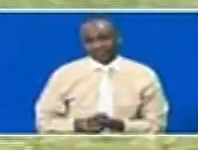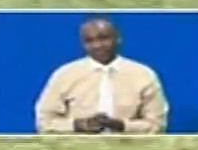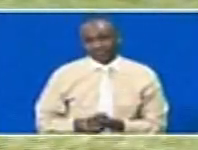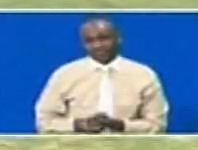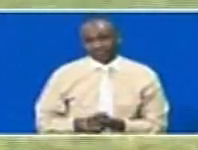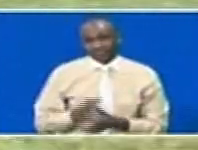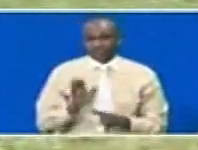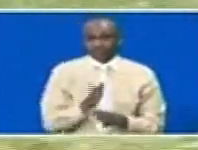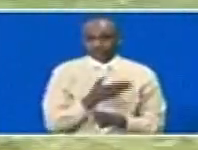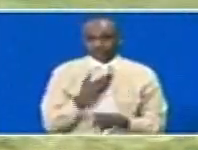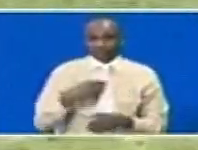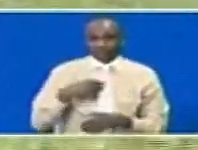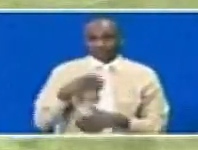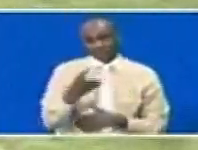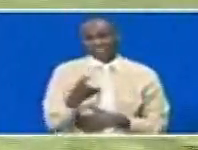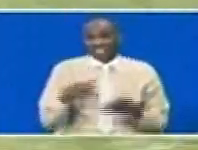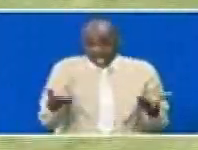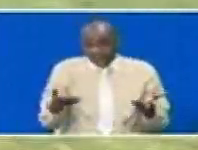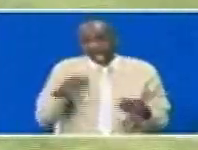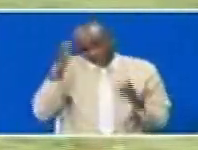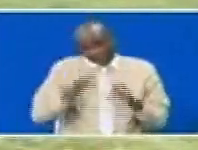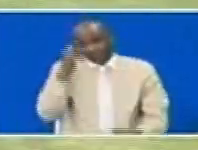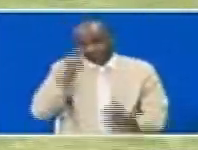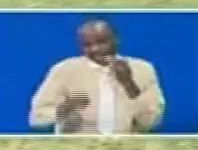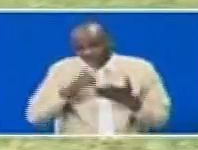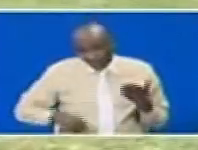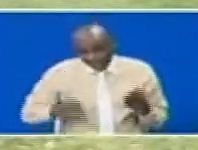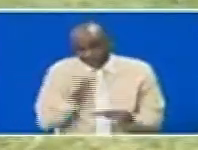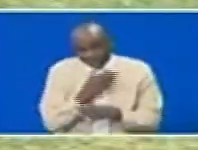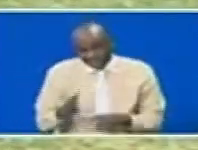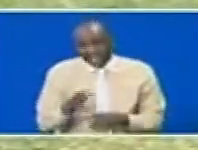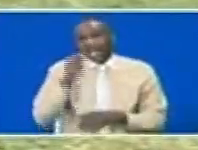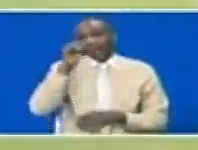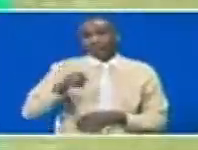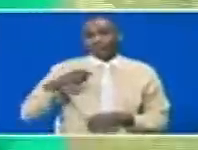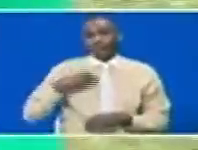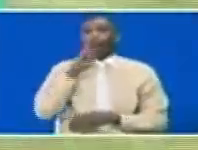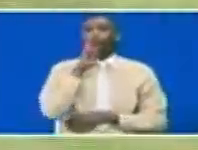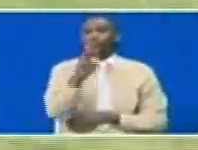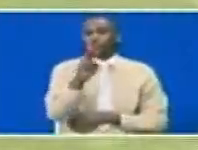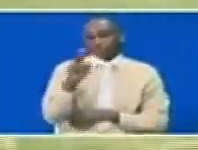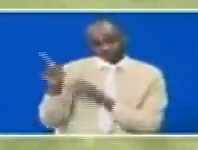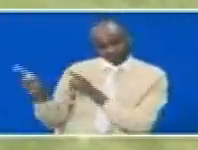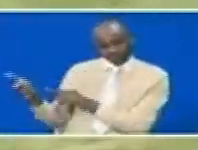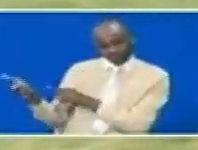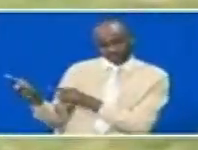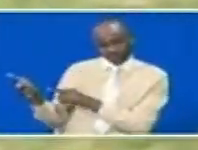Nimekuchagua wewe. Na anayefunga ukurasa wa ngoma ni mbunge wa Ruiru Esther Gadogo.